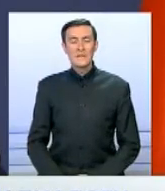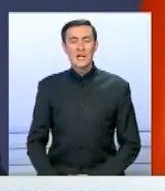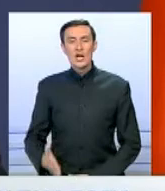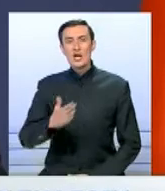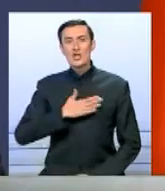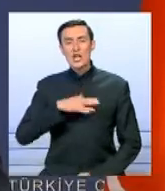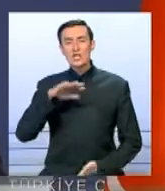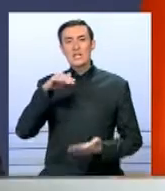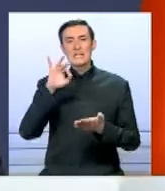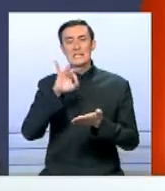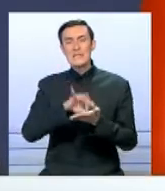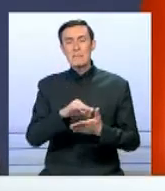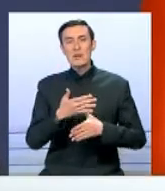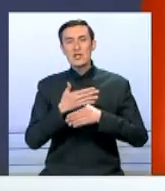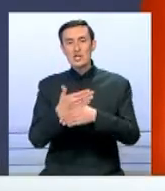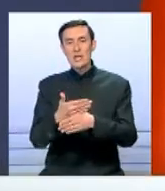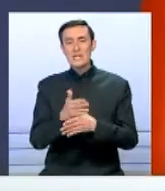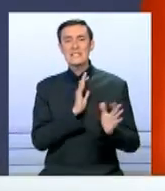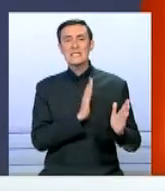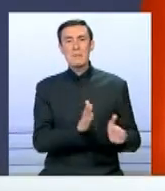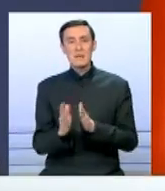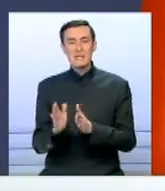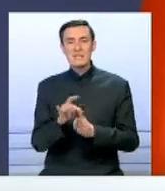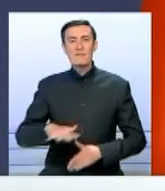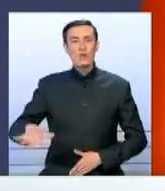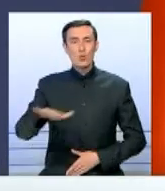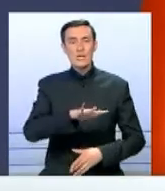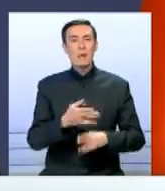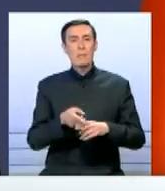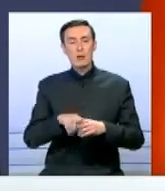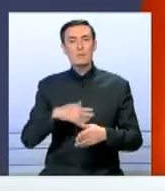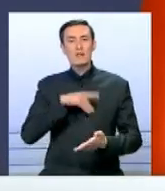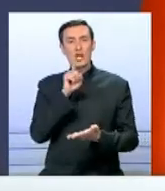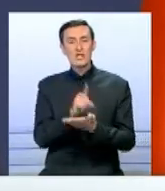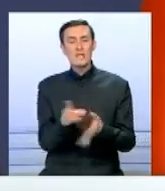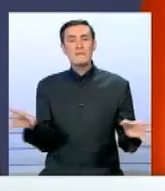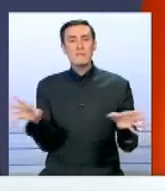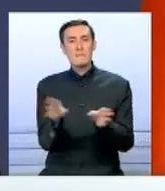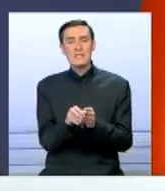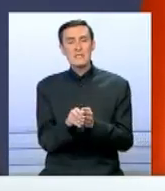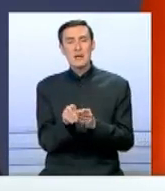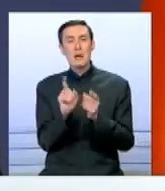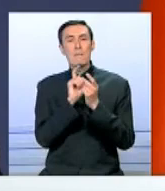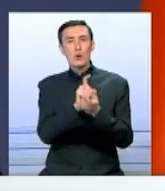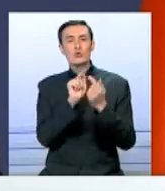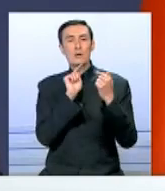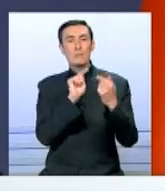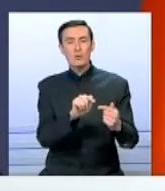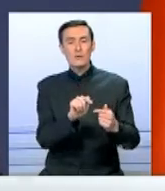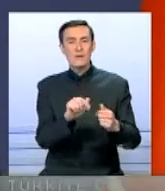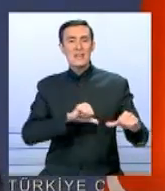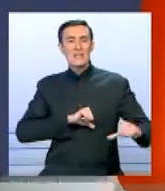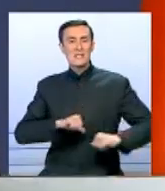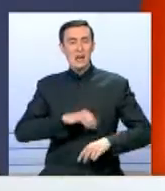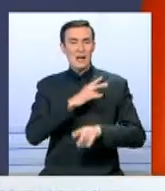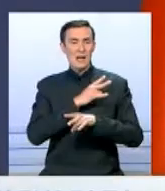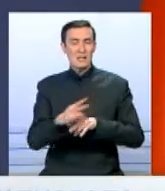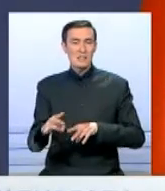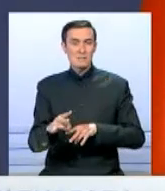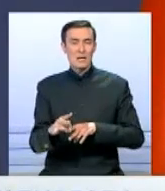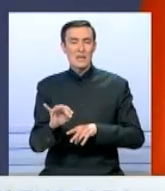Наша цель заключается в поддержании стабильности в регионе, поэтому мы должны вместе бороться против терроризма, исламофобии и